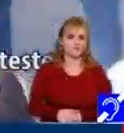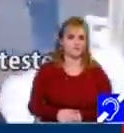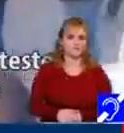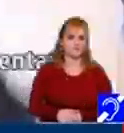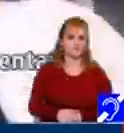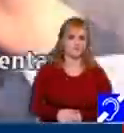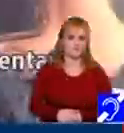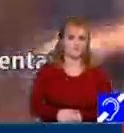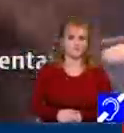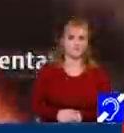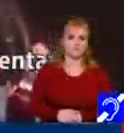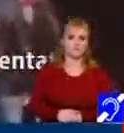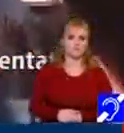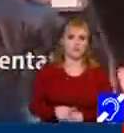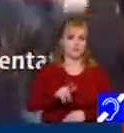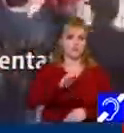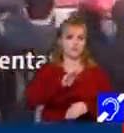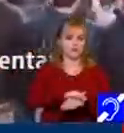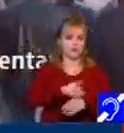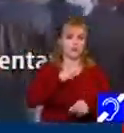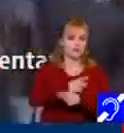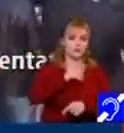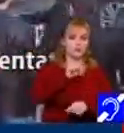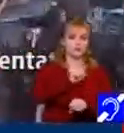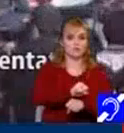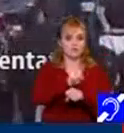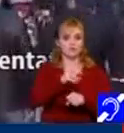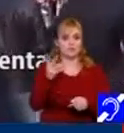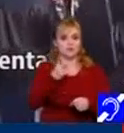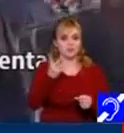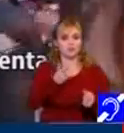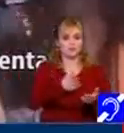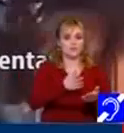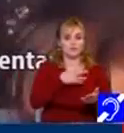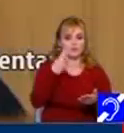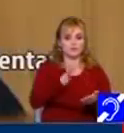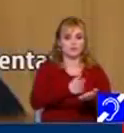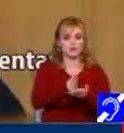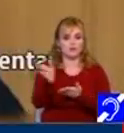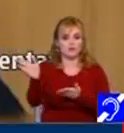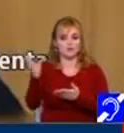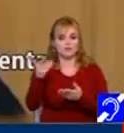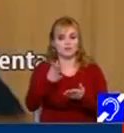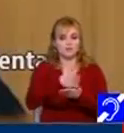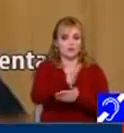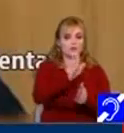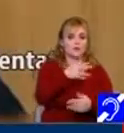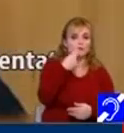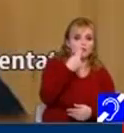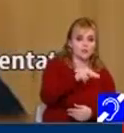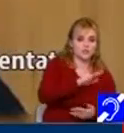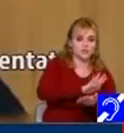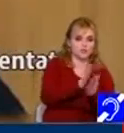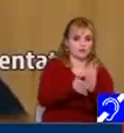بکنیم که نحوه انتقاد و اعتراض باید به گونه ای باشه که پایانش